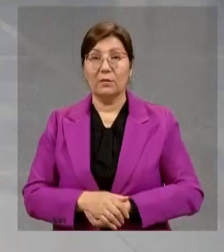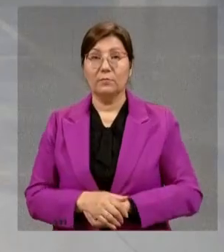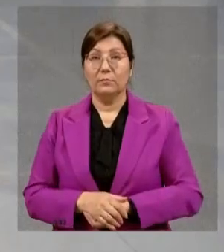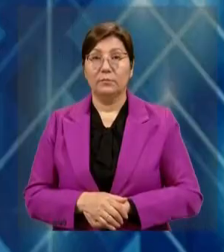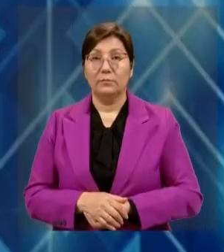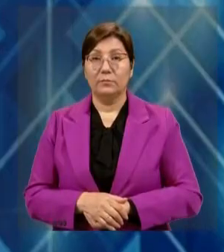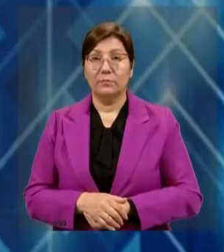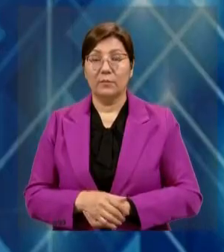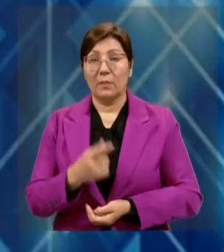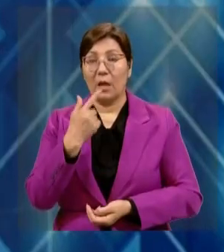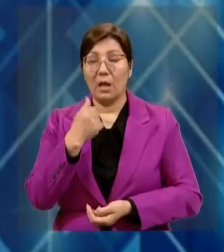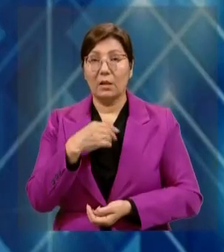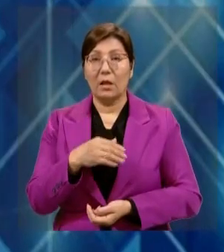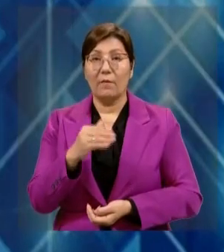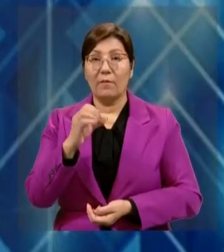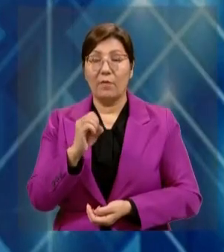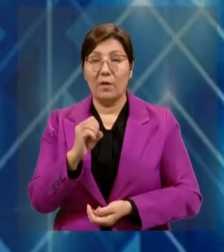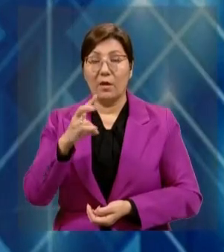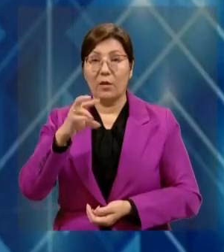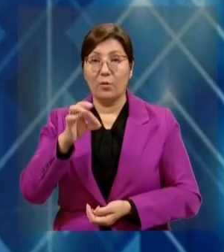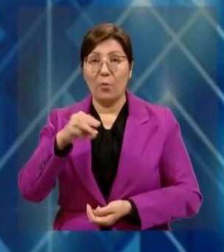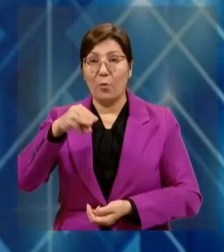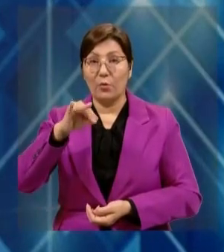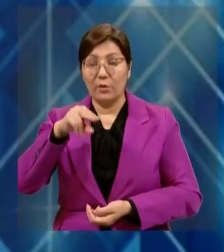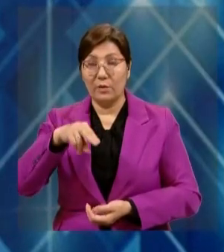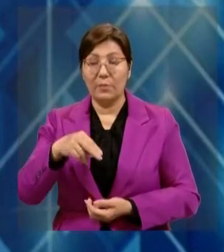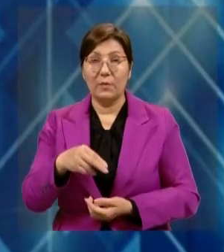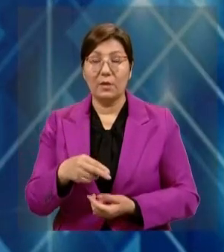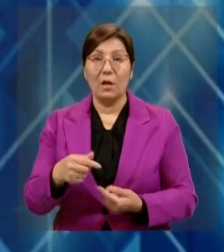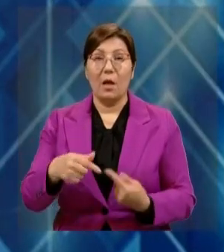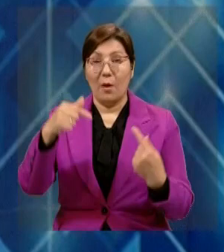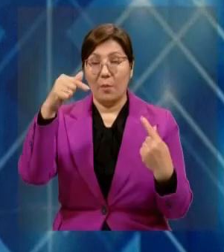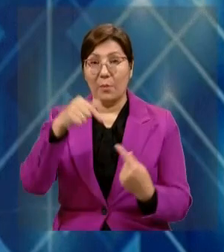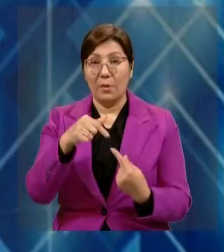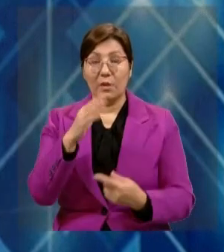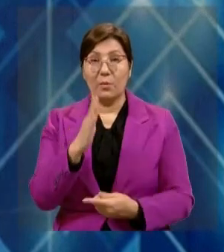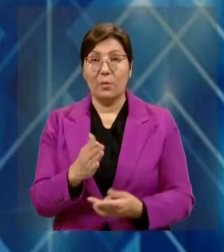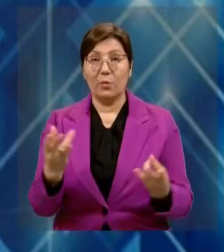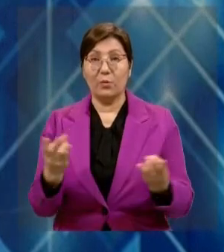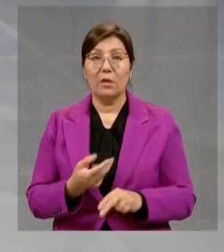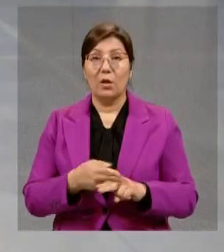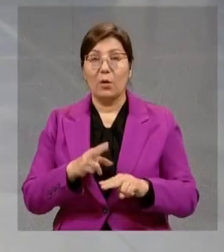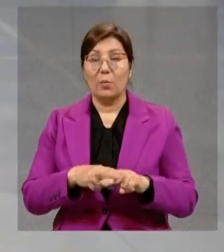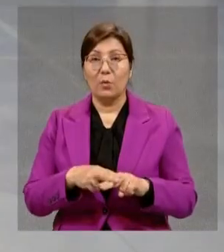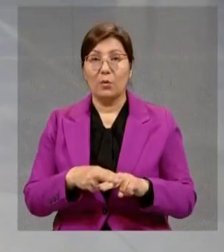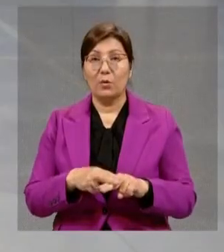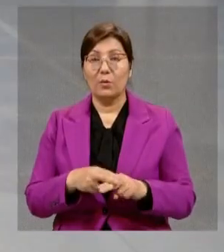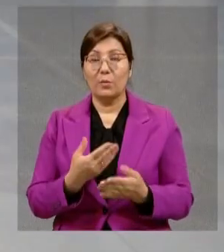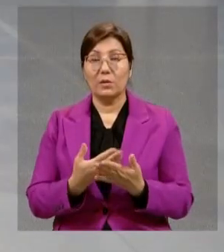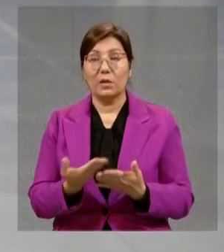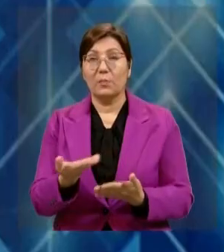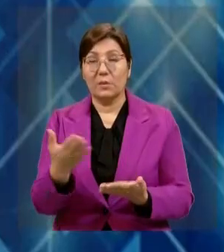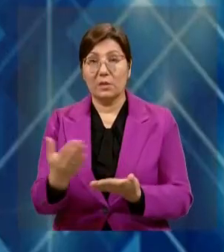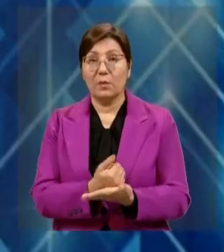Яғни былай айтатын болсақ, бірдей келу керек қаның. ұқсастықтар бойынша. Біз егер